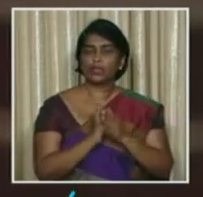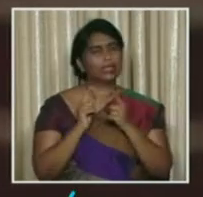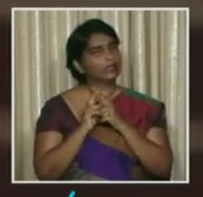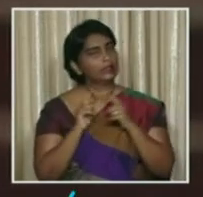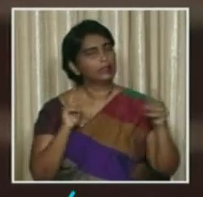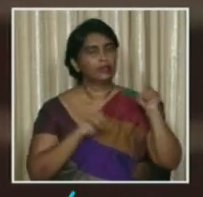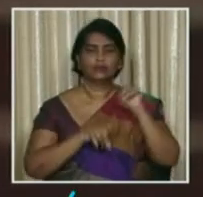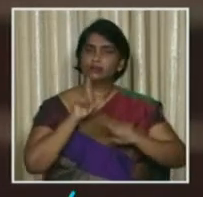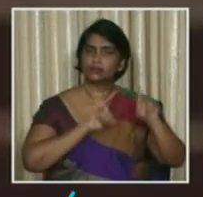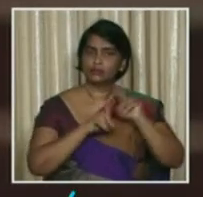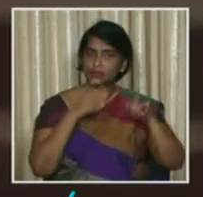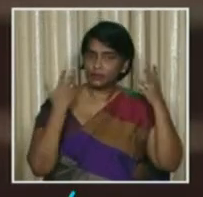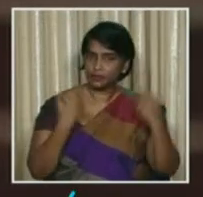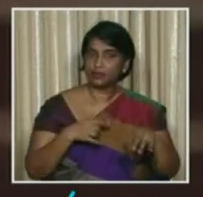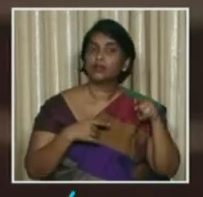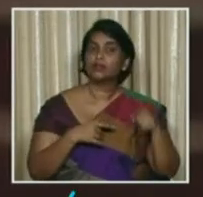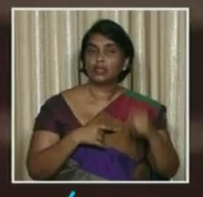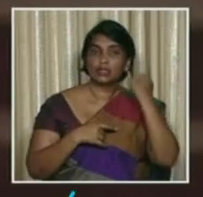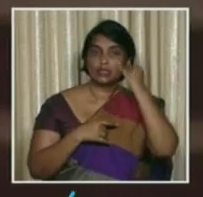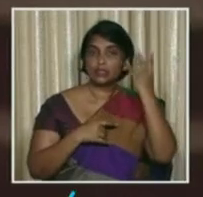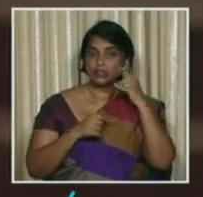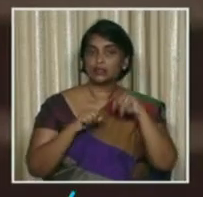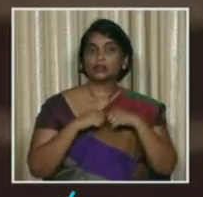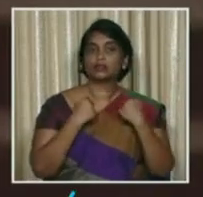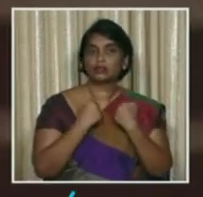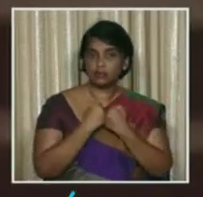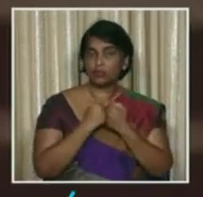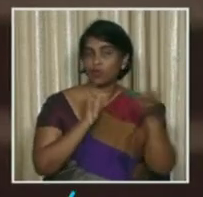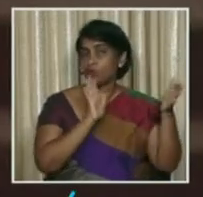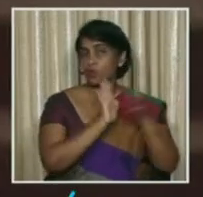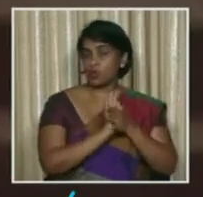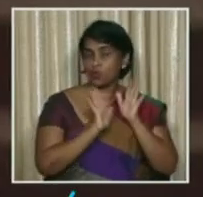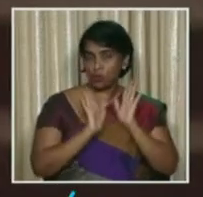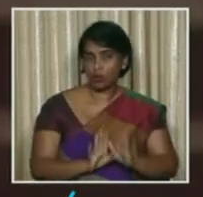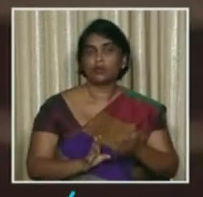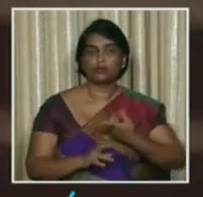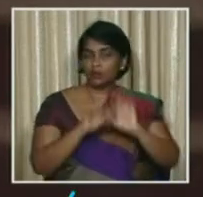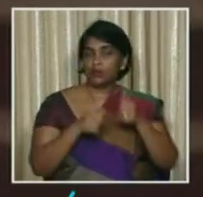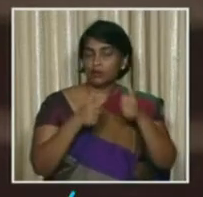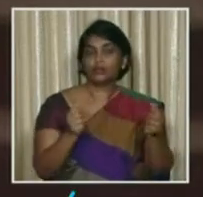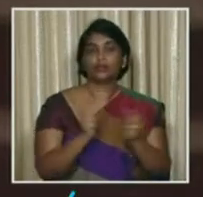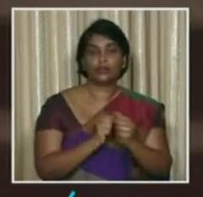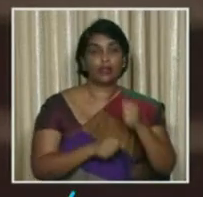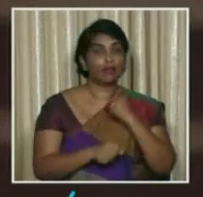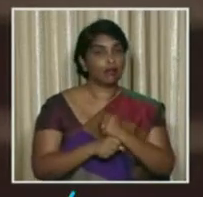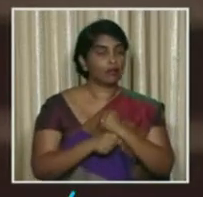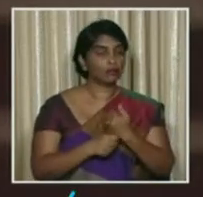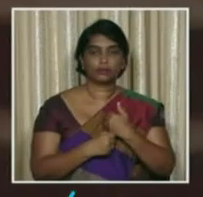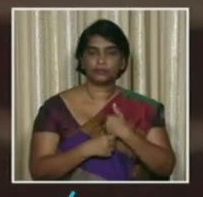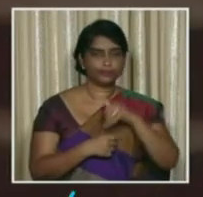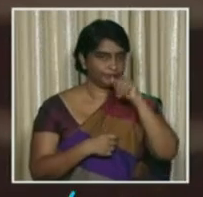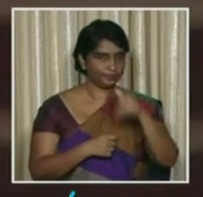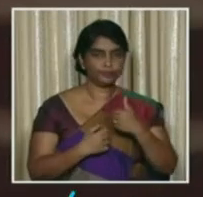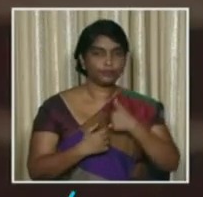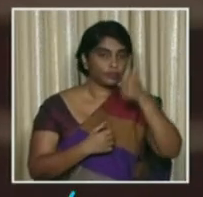වශයෙන් සාකච්ඡා කරලා තමයි මේ සිංගප්පූරු සමාගමත් එක්ක යන්න ඕනි කියන කාරණාවට අපි එකගතවී උනේ. ආණ්ඩුවක් හැටියට අපි කිසිම